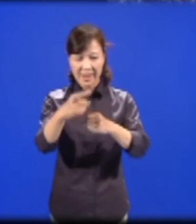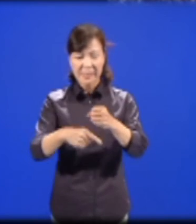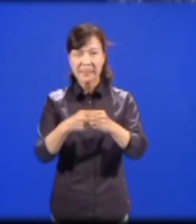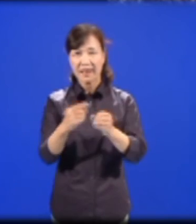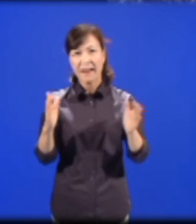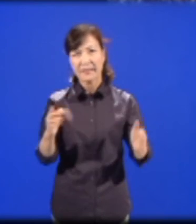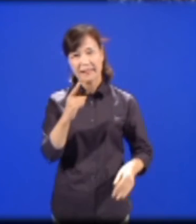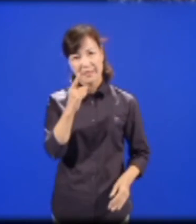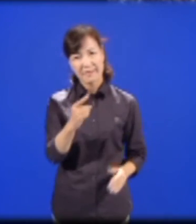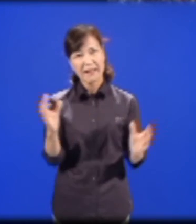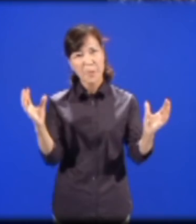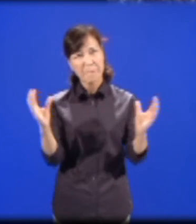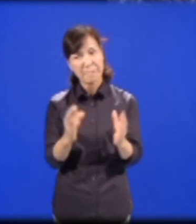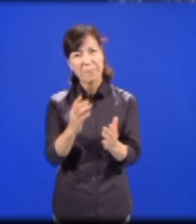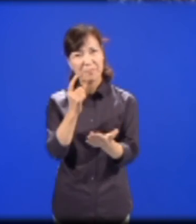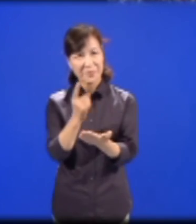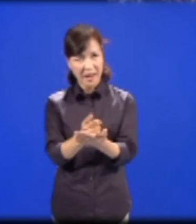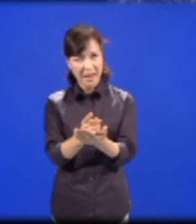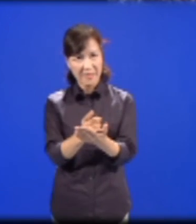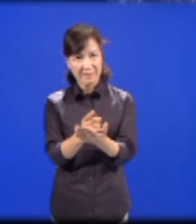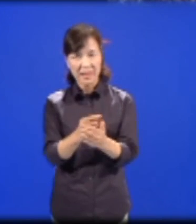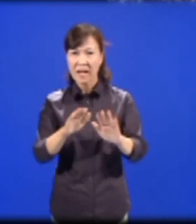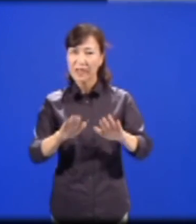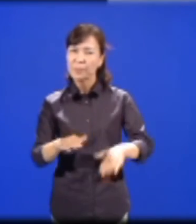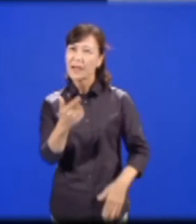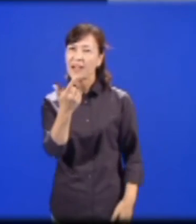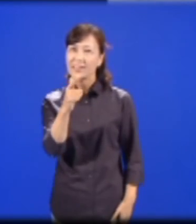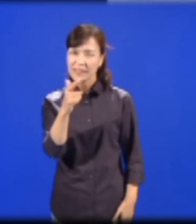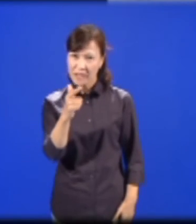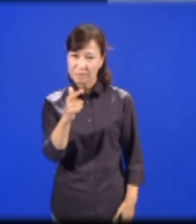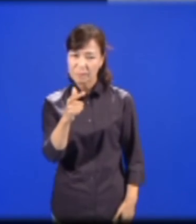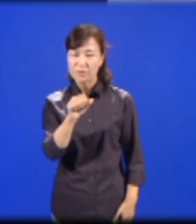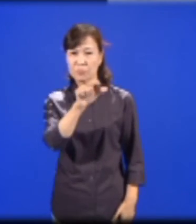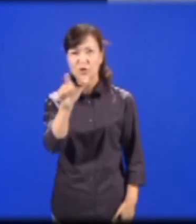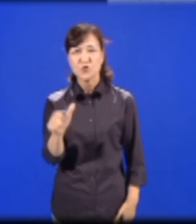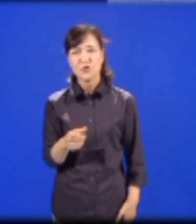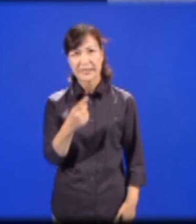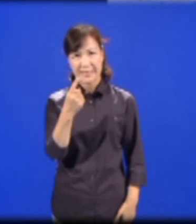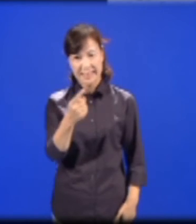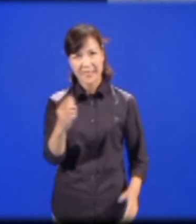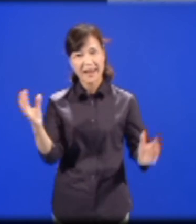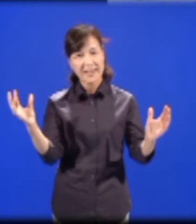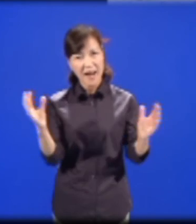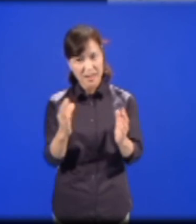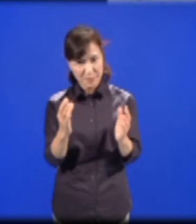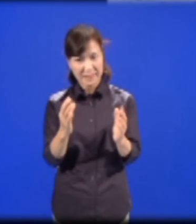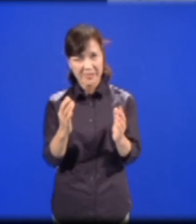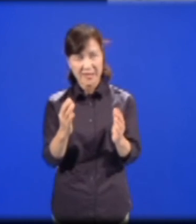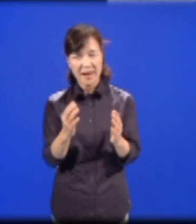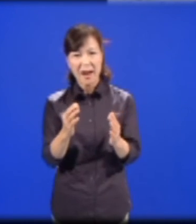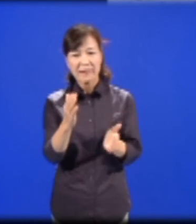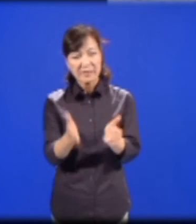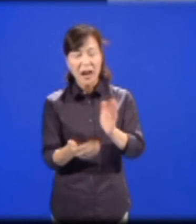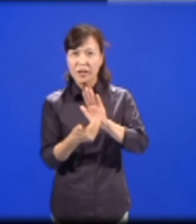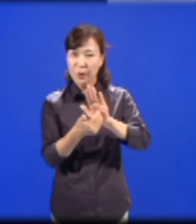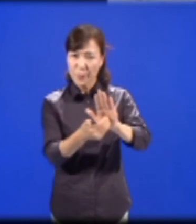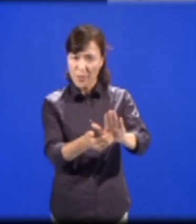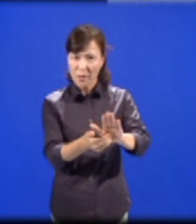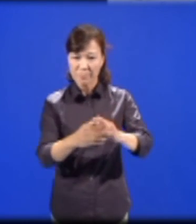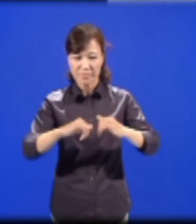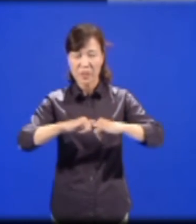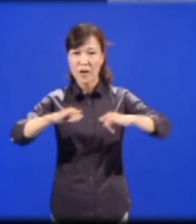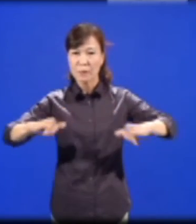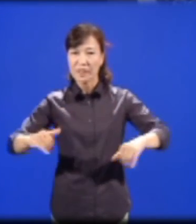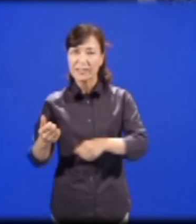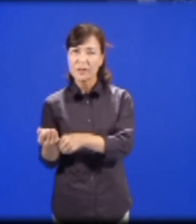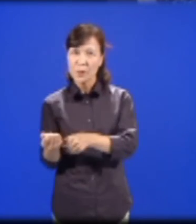な活動でした。今では月に1回集まって介護予防の取り組みをしたり、グランドゴルフや手